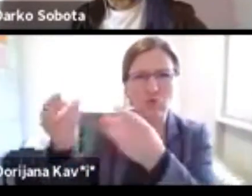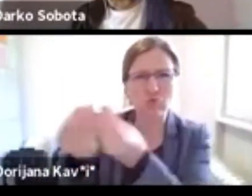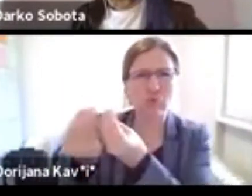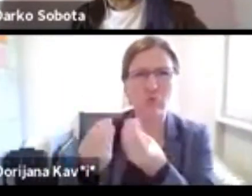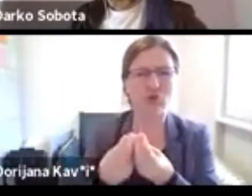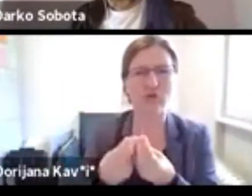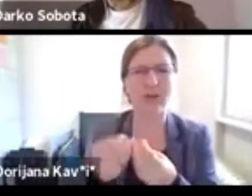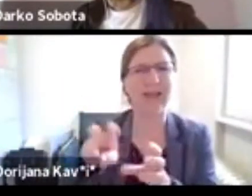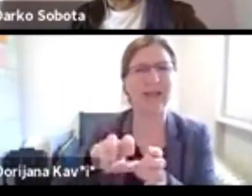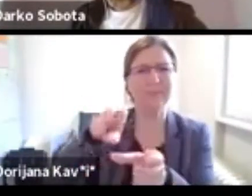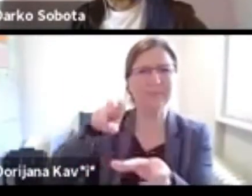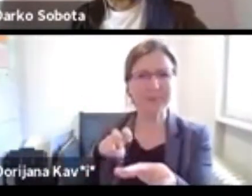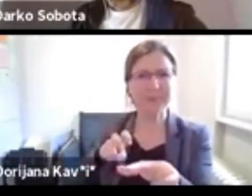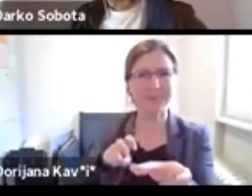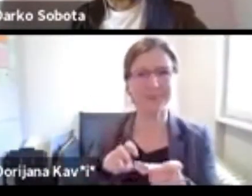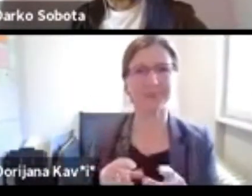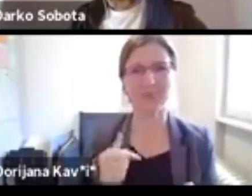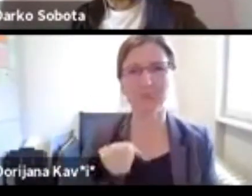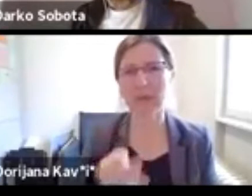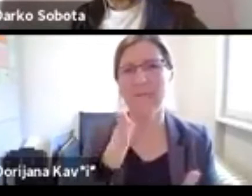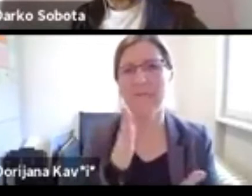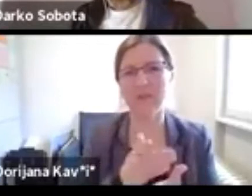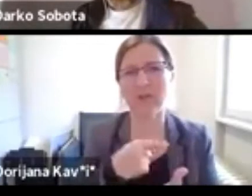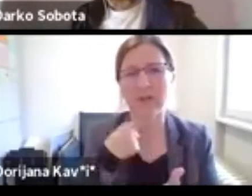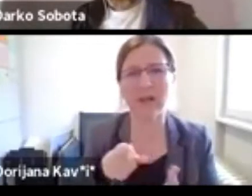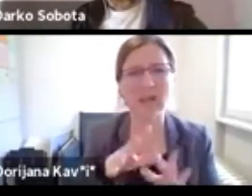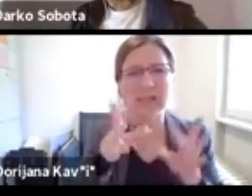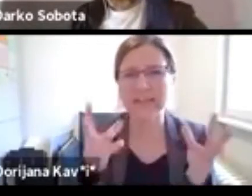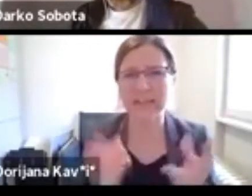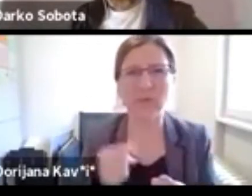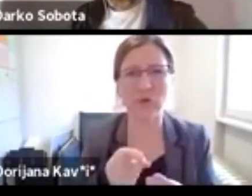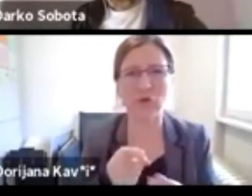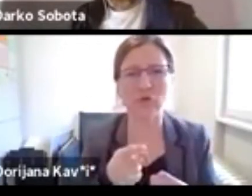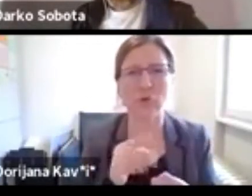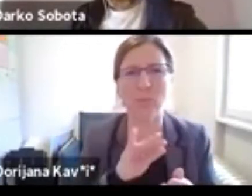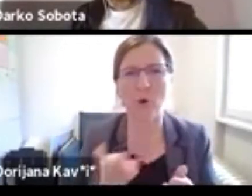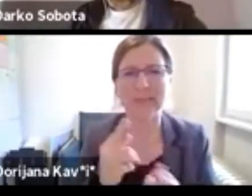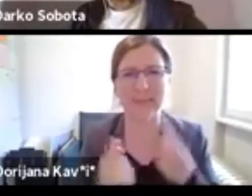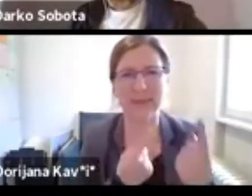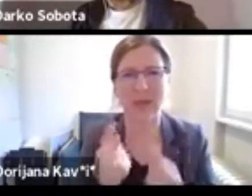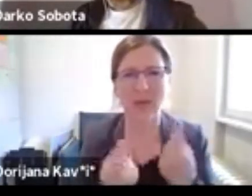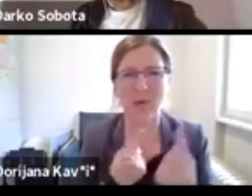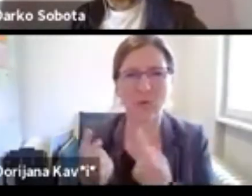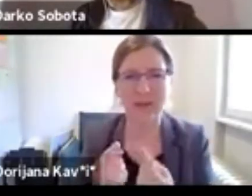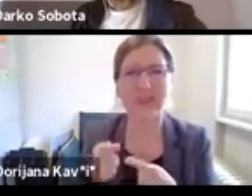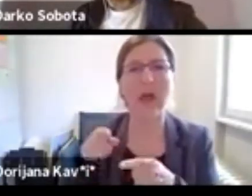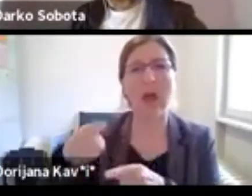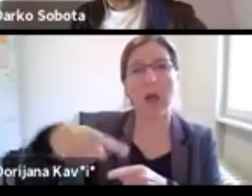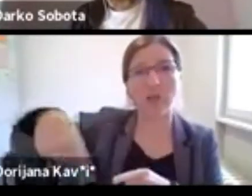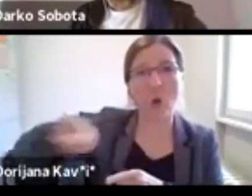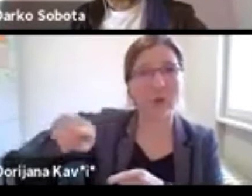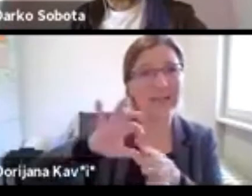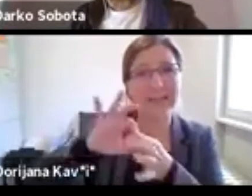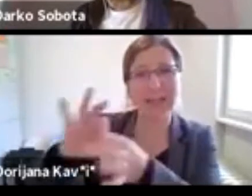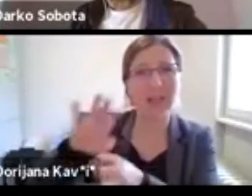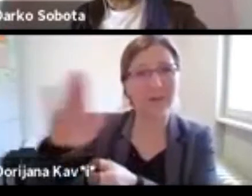Već sam spomenula aktivnost koja je zapravo za sve nas bitna i zapravo većina mjera koja je za njih cijelo vrijeme na snazi.